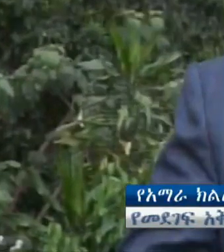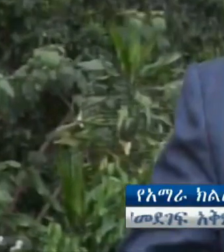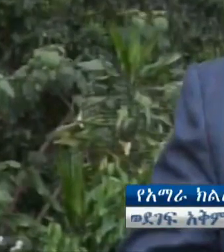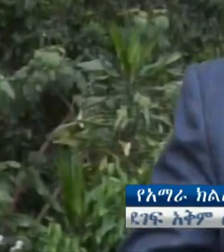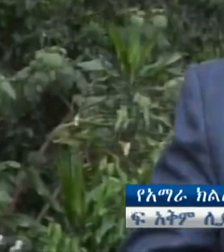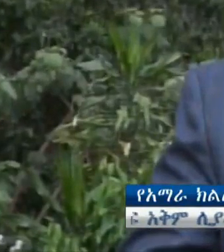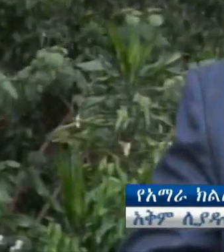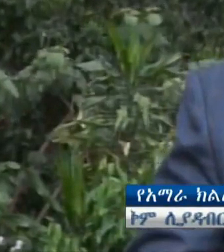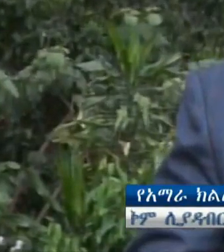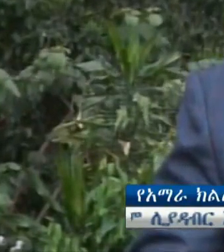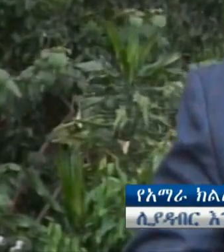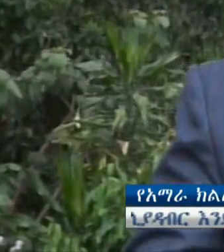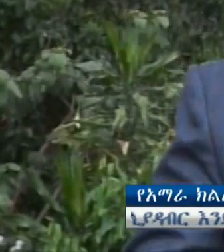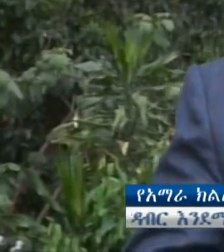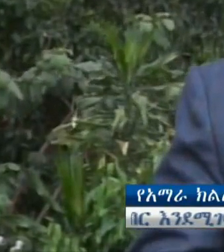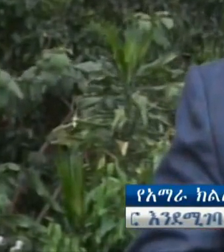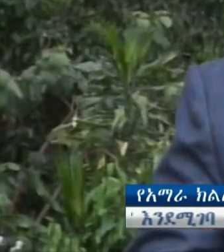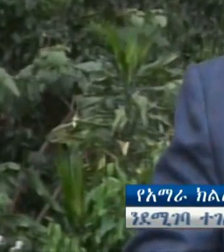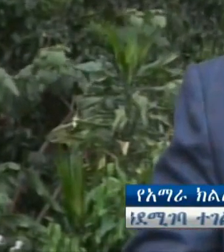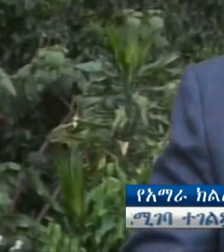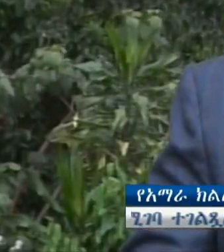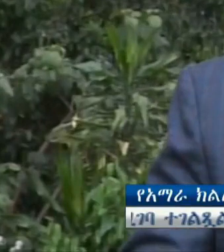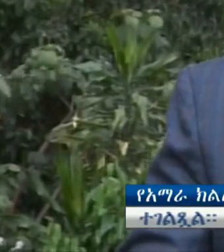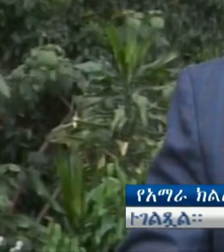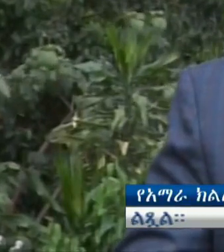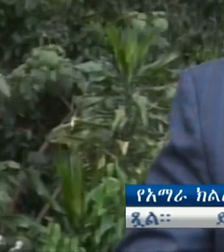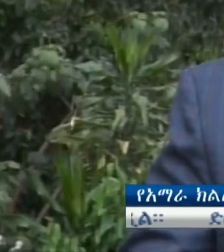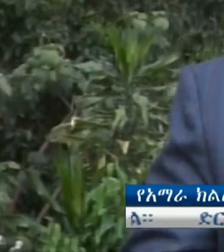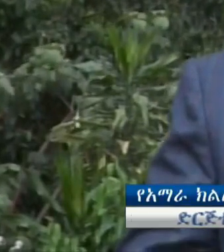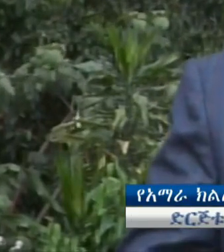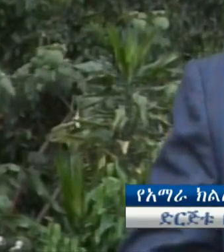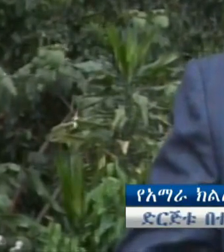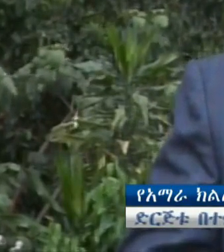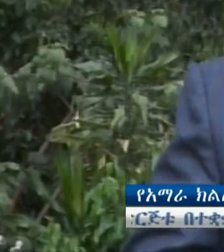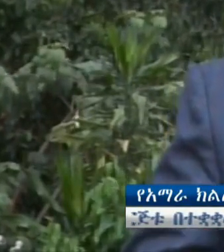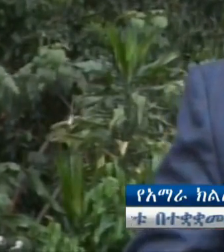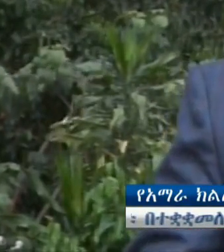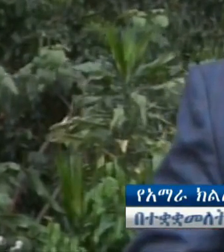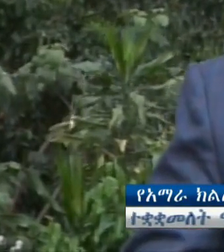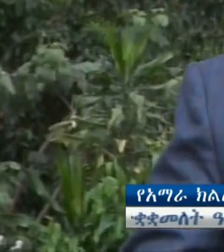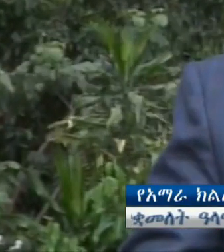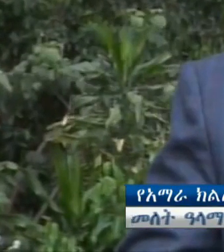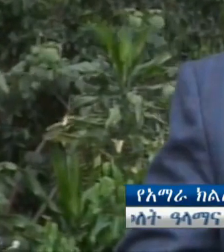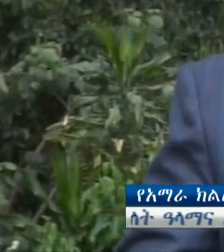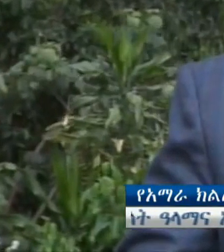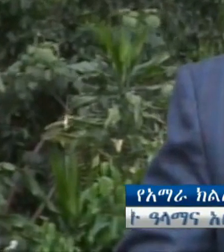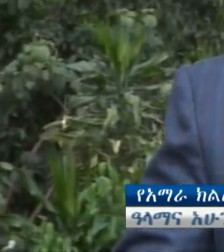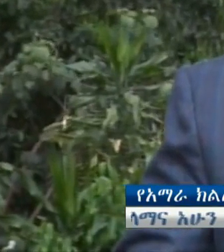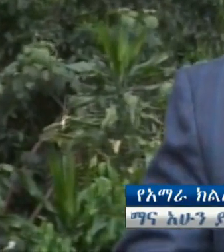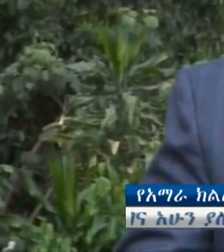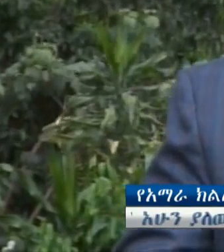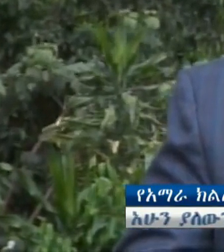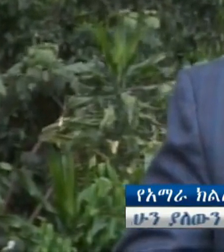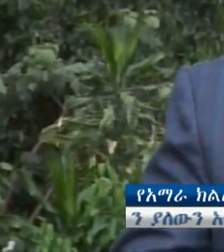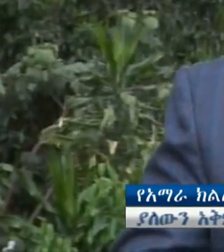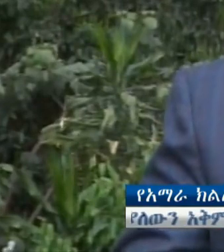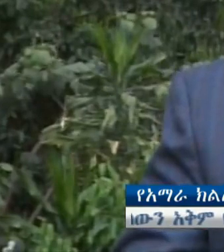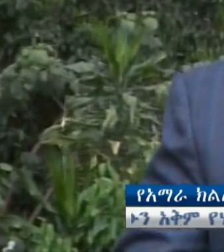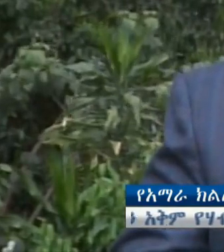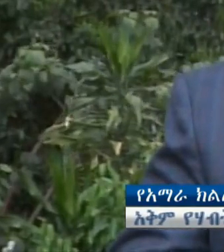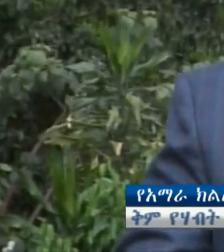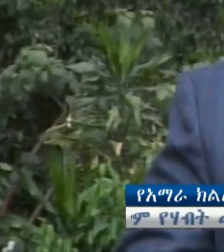ውሎ ከጠዋት በነበረው መርሃ ግብር በሁለት ርዕሰ ጉዳዮች ላይ ውይይት እያደረገ ነው ያለው። ቀዳሚው የአማራ ክልል ምክር ቤት የተሻሻለው አዋጅ